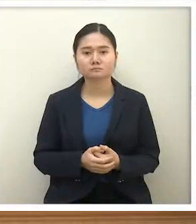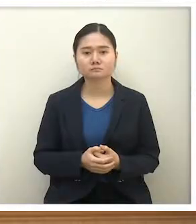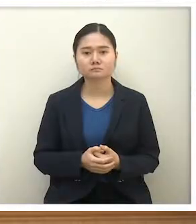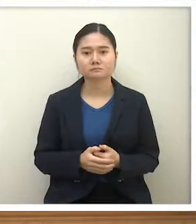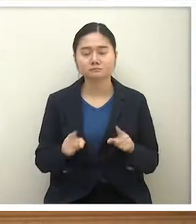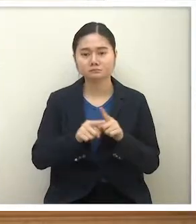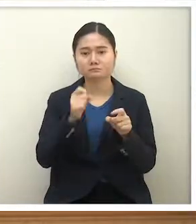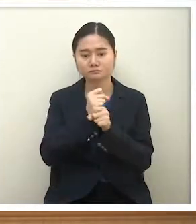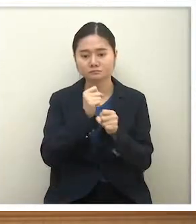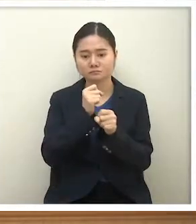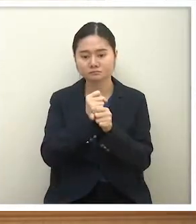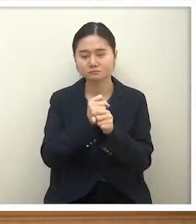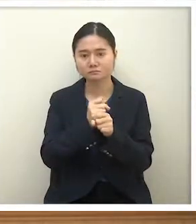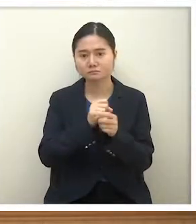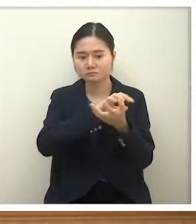ามันกลมกลืนกัน